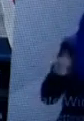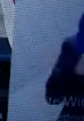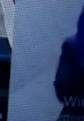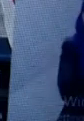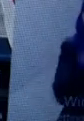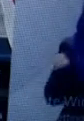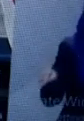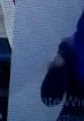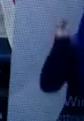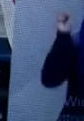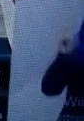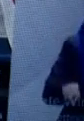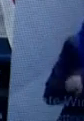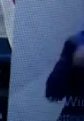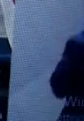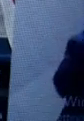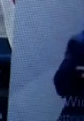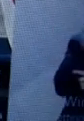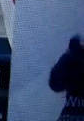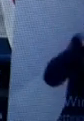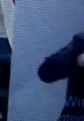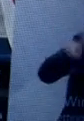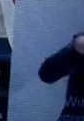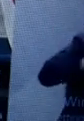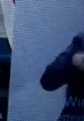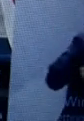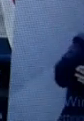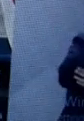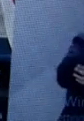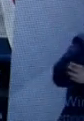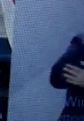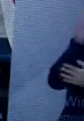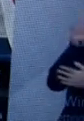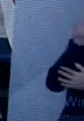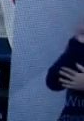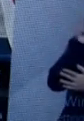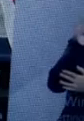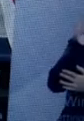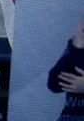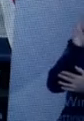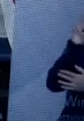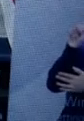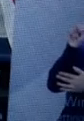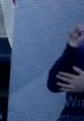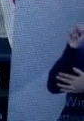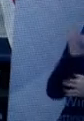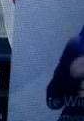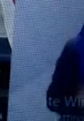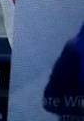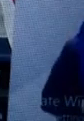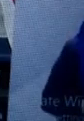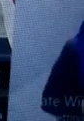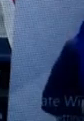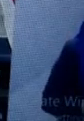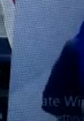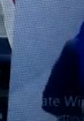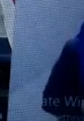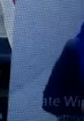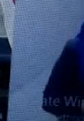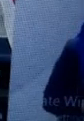layari laman web Majlis Keselamatan Negara. Saudara dan saudari yang saya kasihi